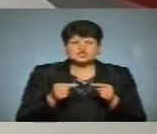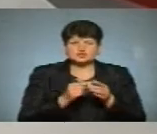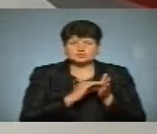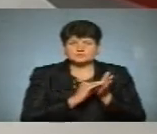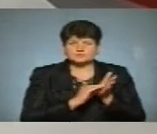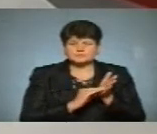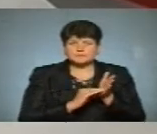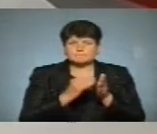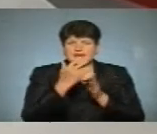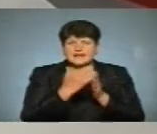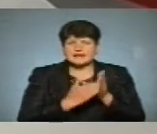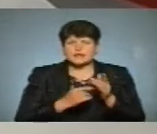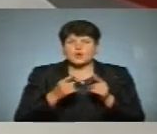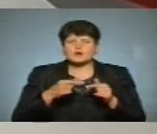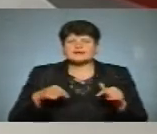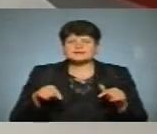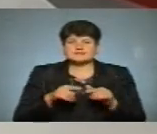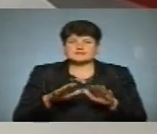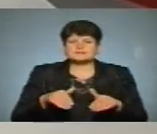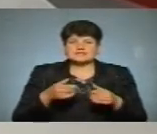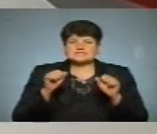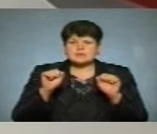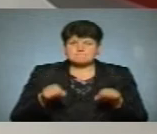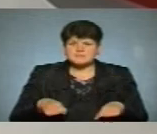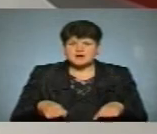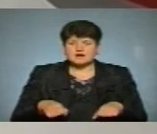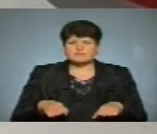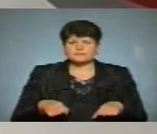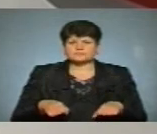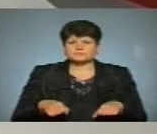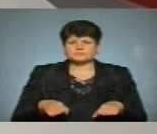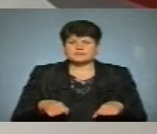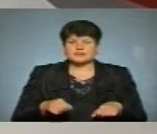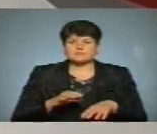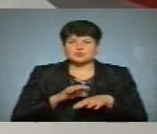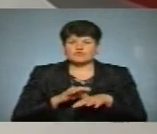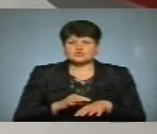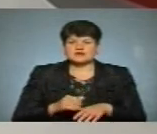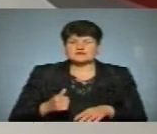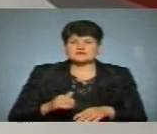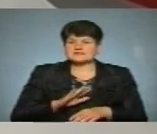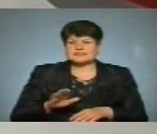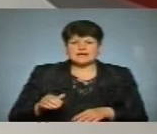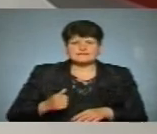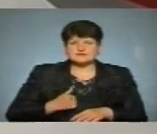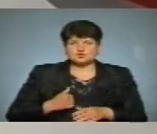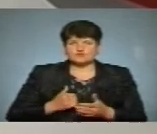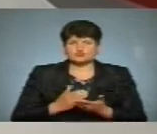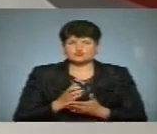перелік організацій, яким надається право, громадяни яких мають право на проходження невійськової